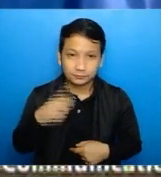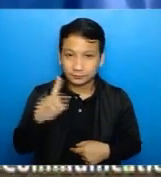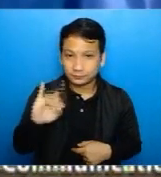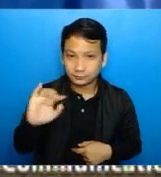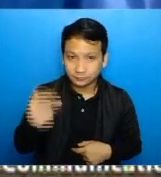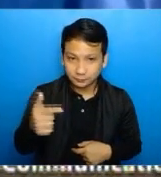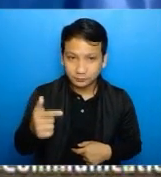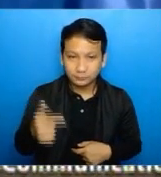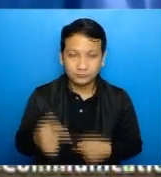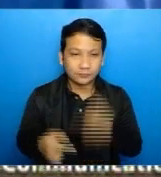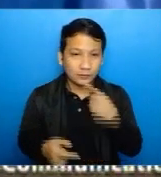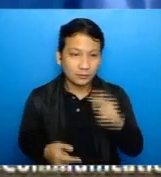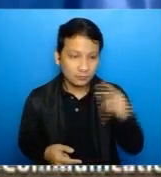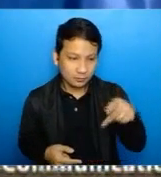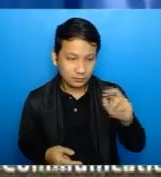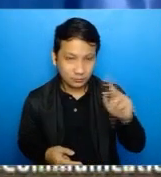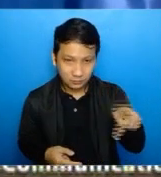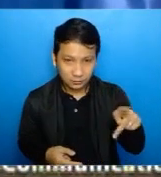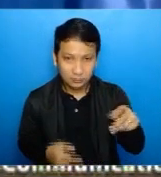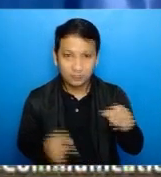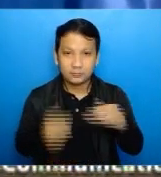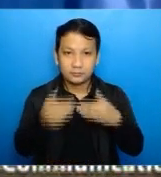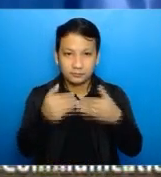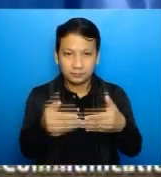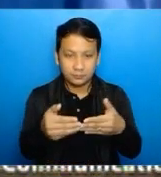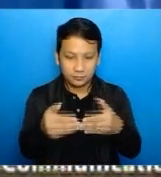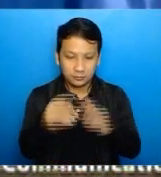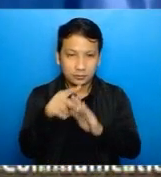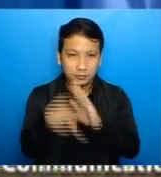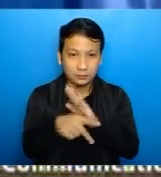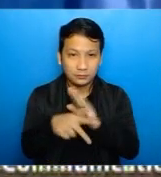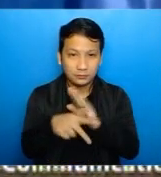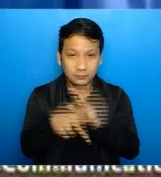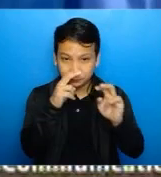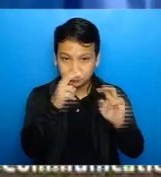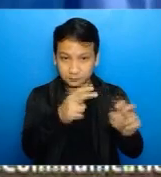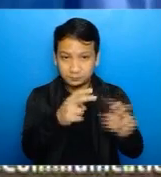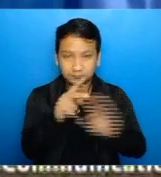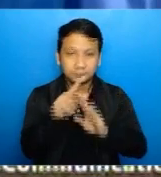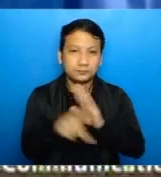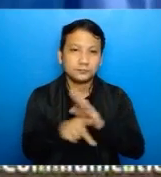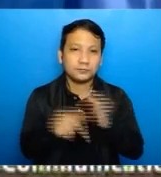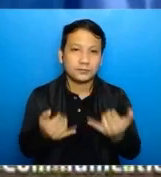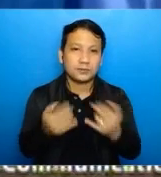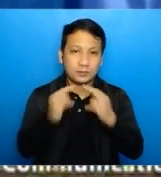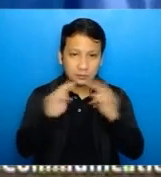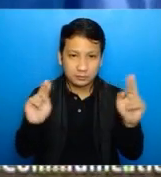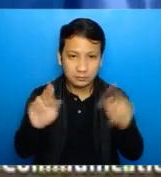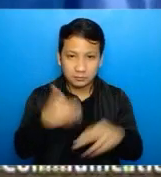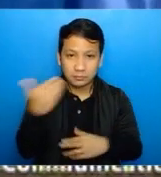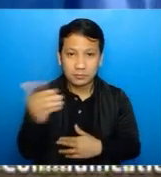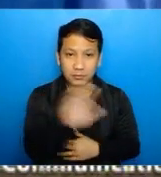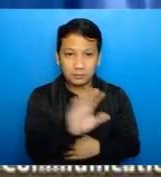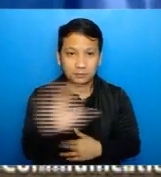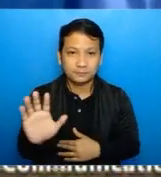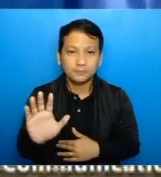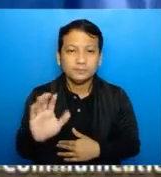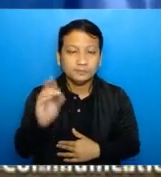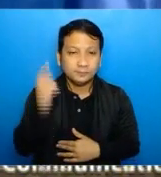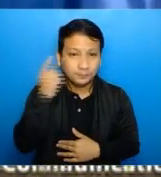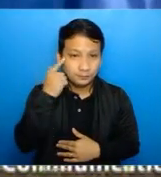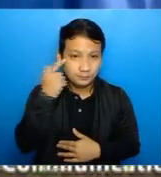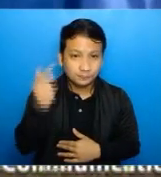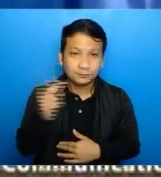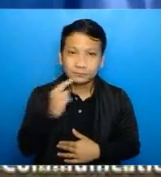PNP to implement existing protocols with greater urgency. Nagbabalita mula sa frontline, Greg Gregorio,